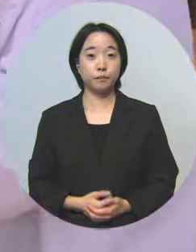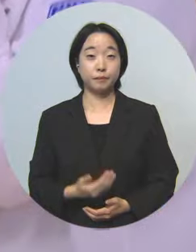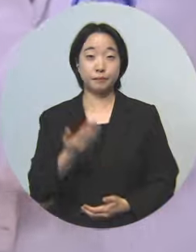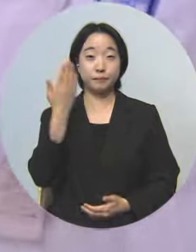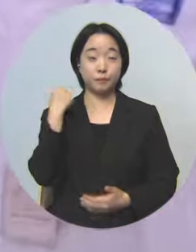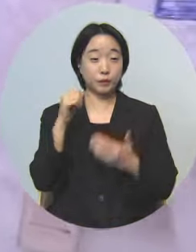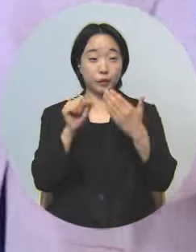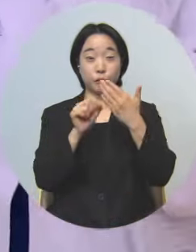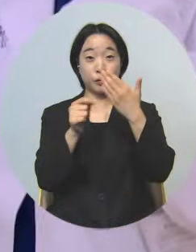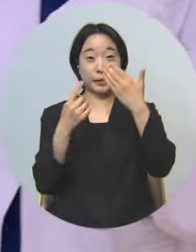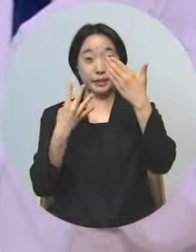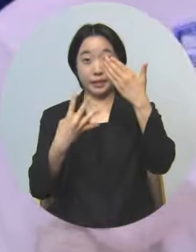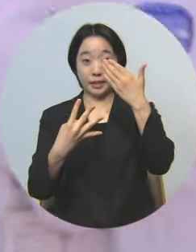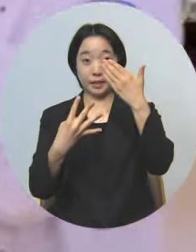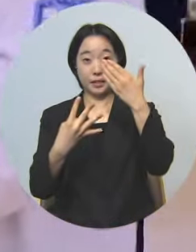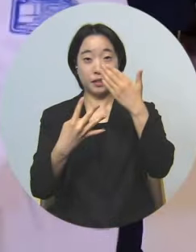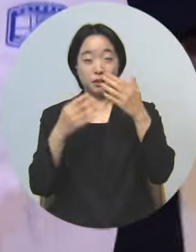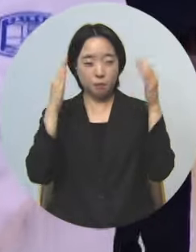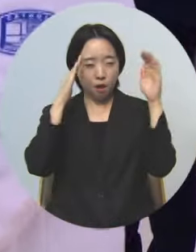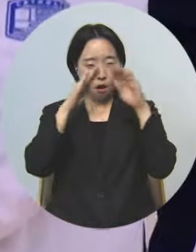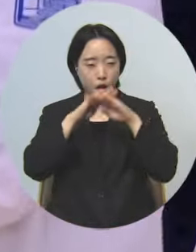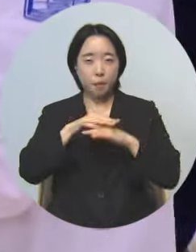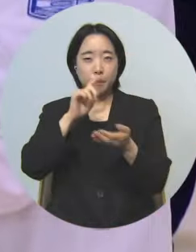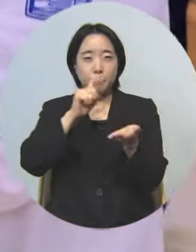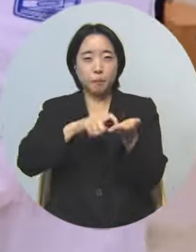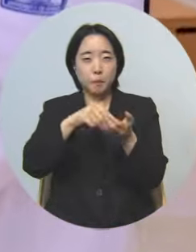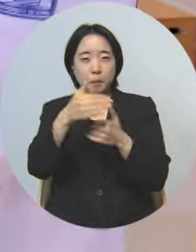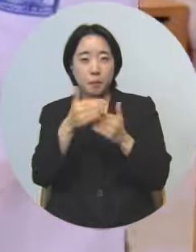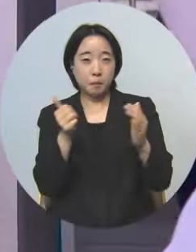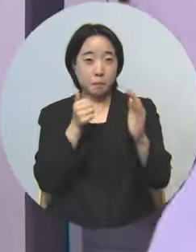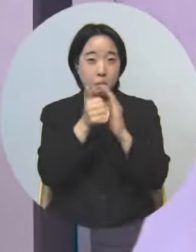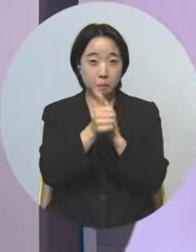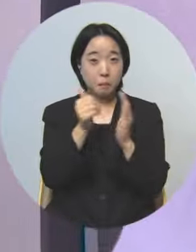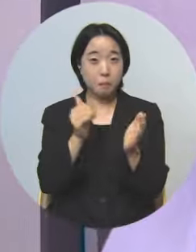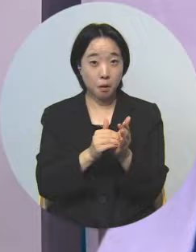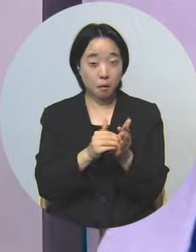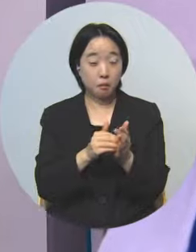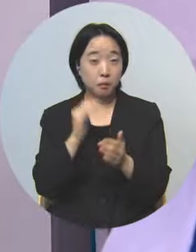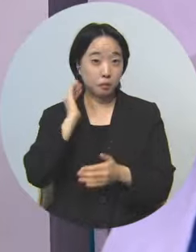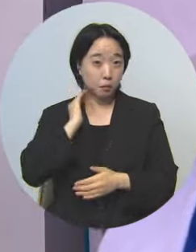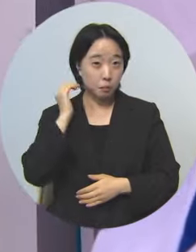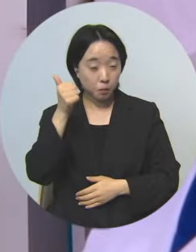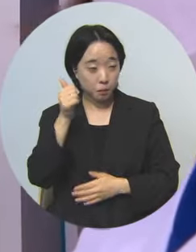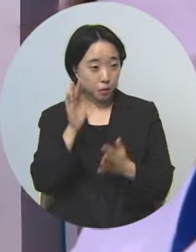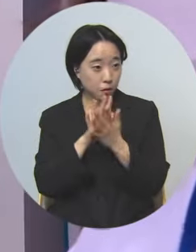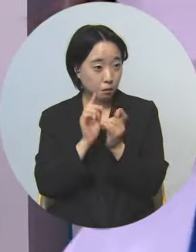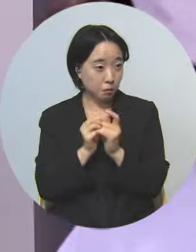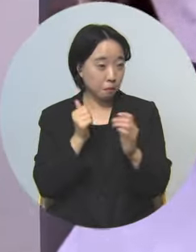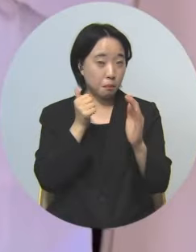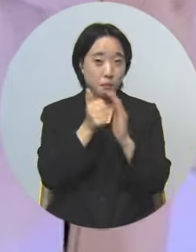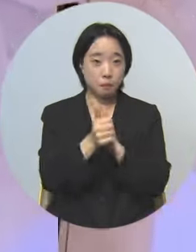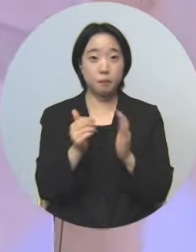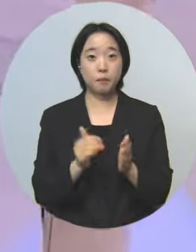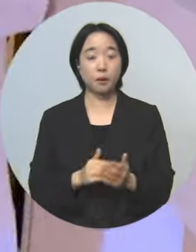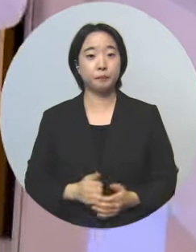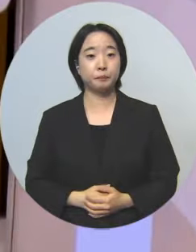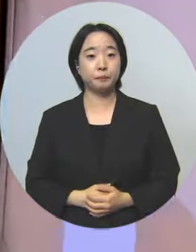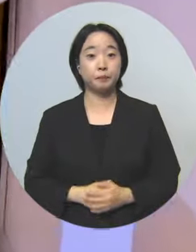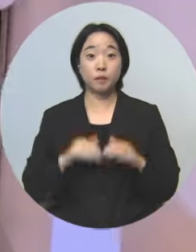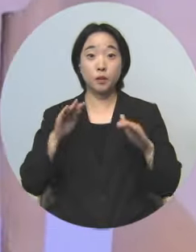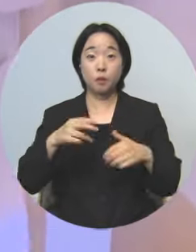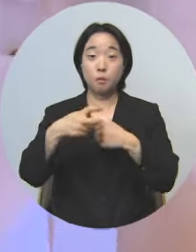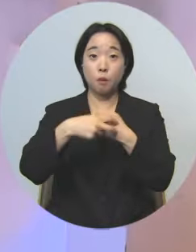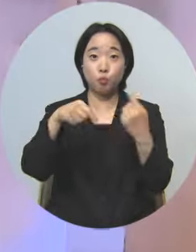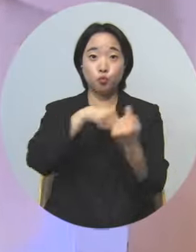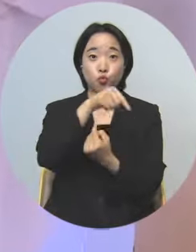지난 4일 심야 응급실을 찾은 윤대통령 응급실 수요가 많아지는 추석 연휴를 앞두고 가용한 자원을 우선